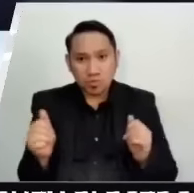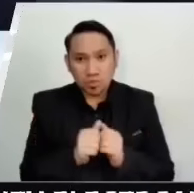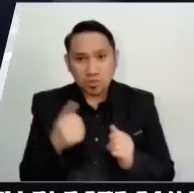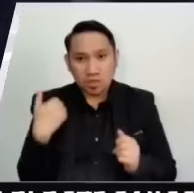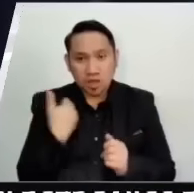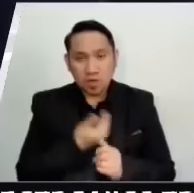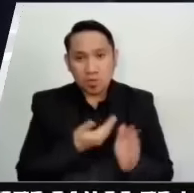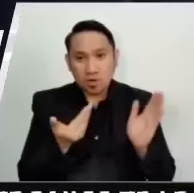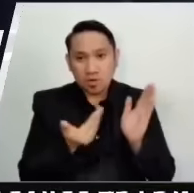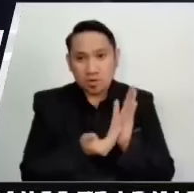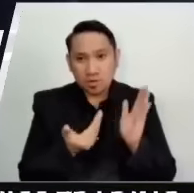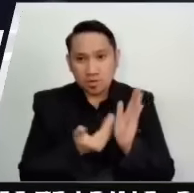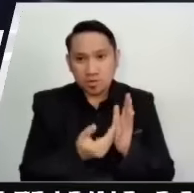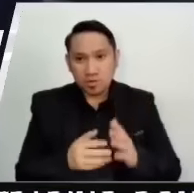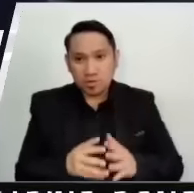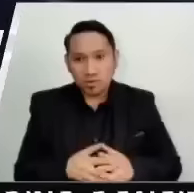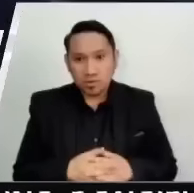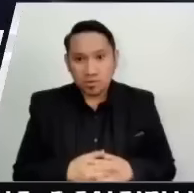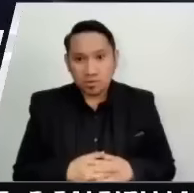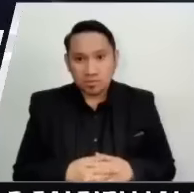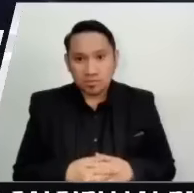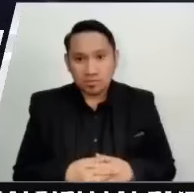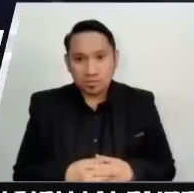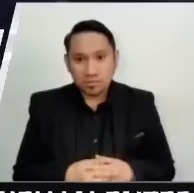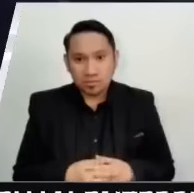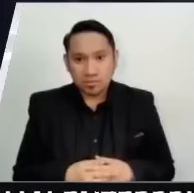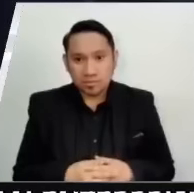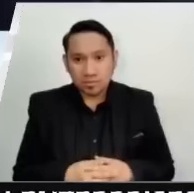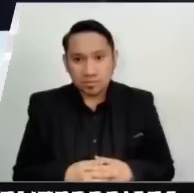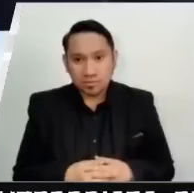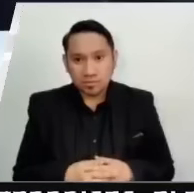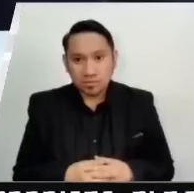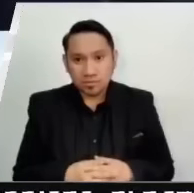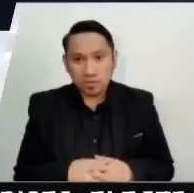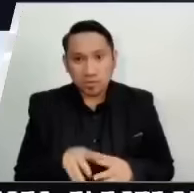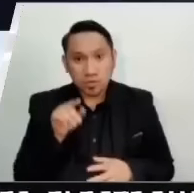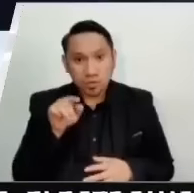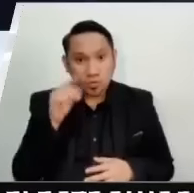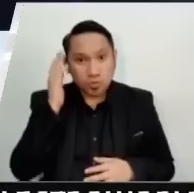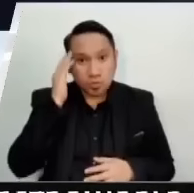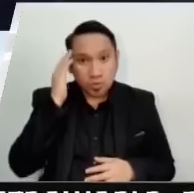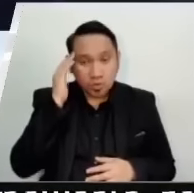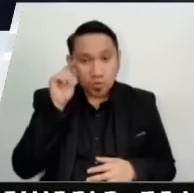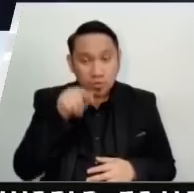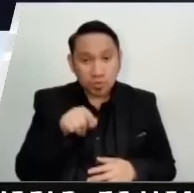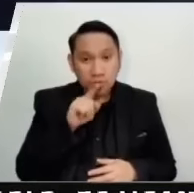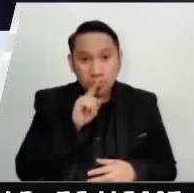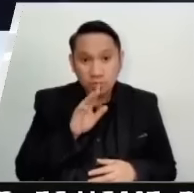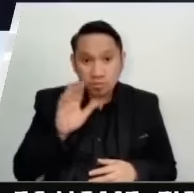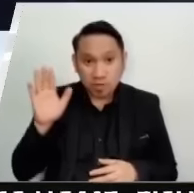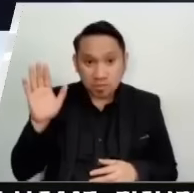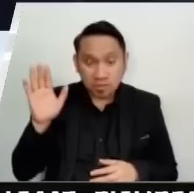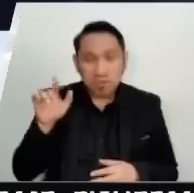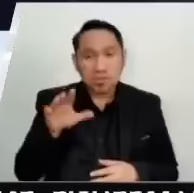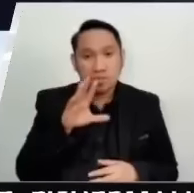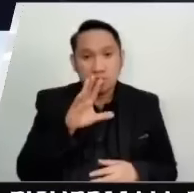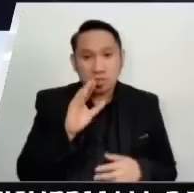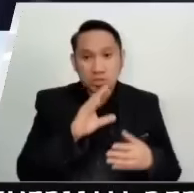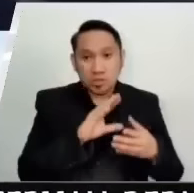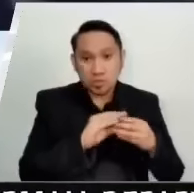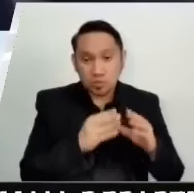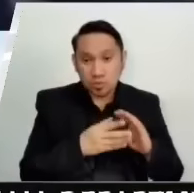ho ako sana po ma-distinguish niyo yung sinumpaang salaysay at d sa